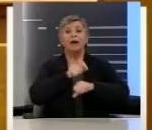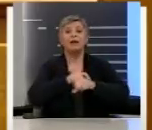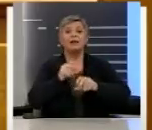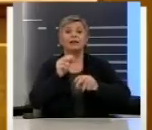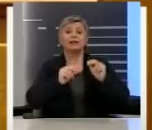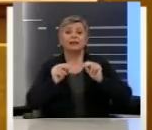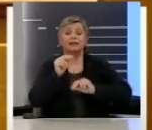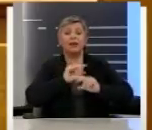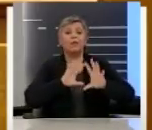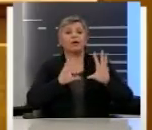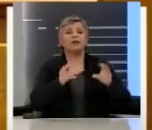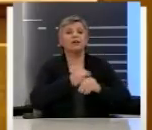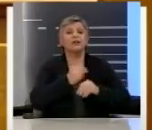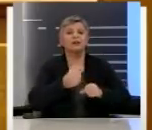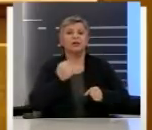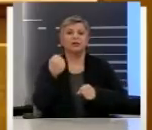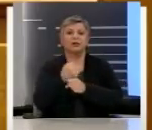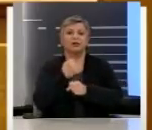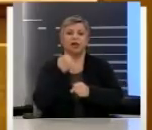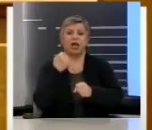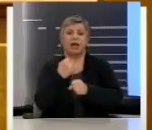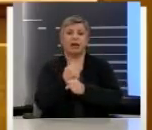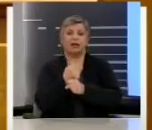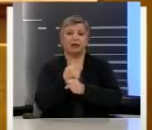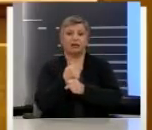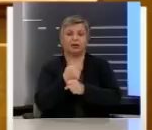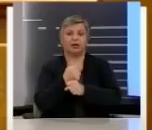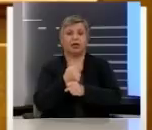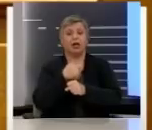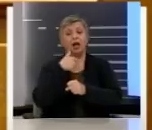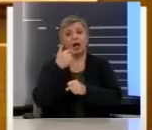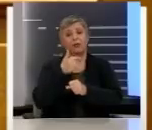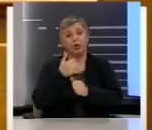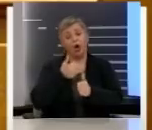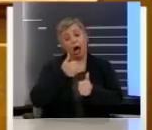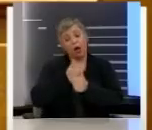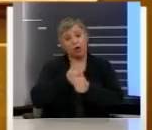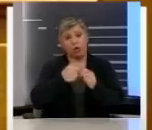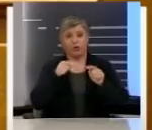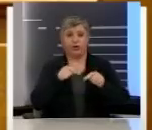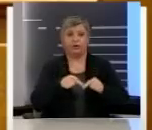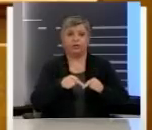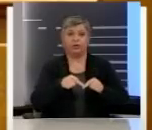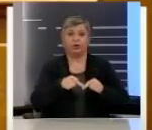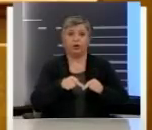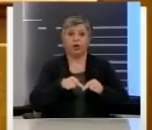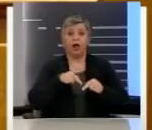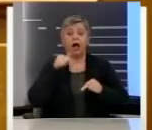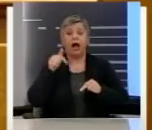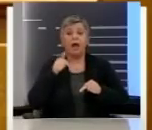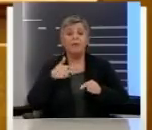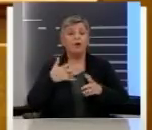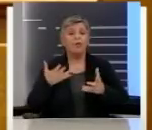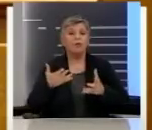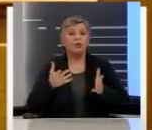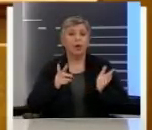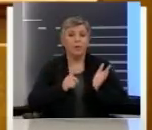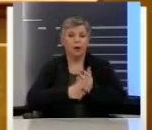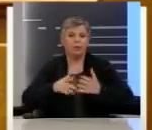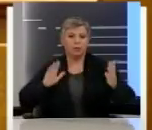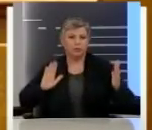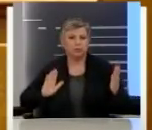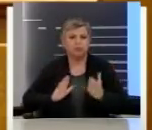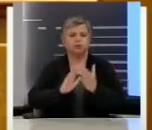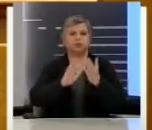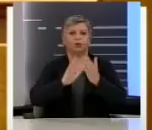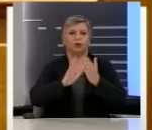αγοράς εργασίας, αλλά όταν πρέπει να συγκρουστείτε με κατεστημένες αντιλήψεις, αλλά και φοβικά,